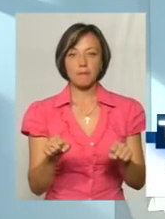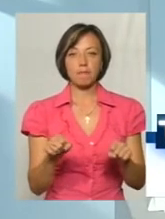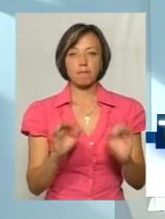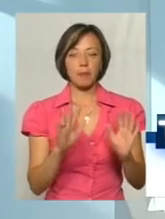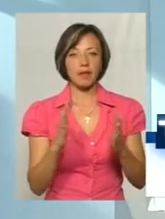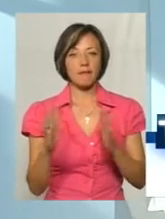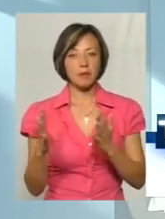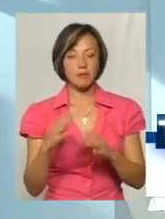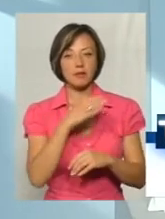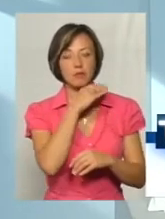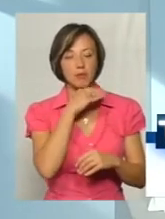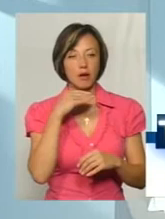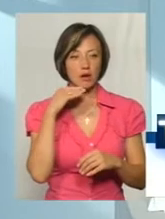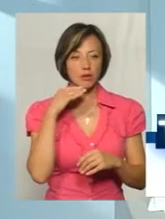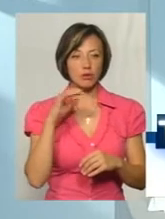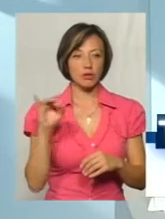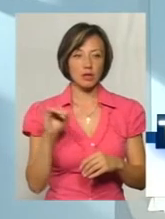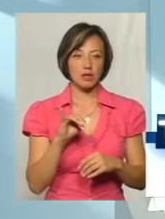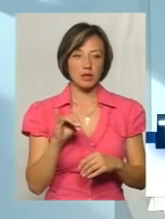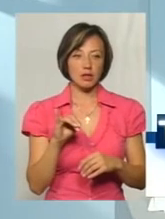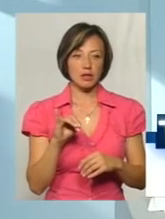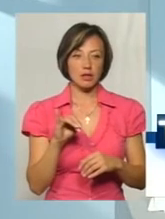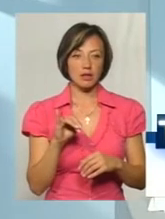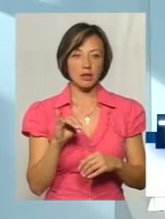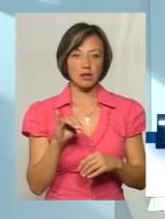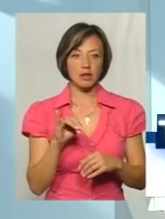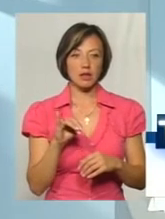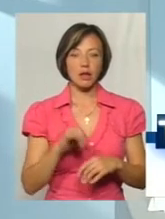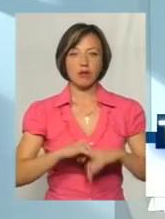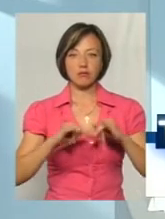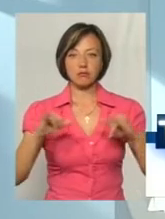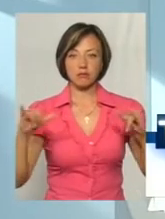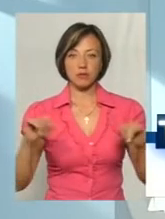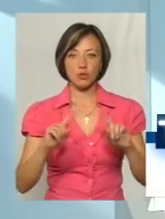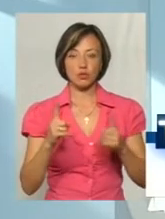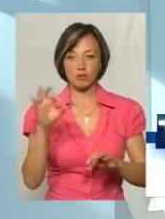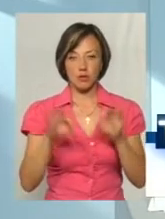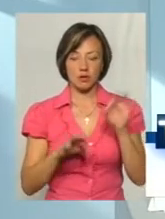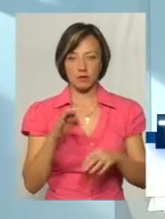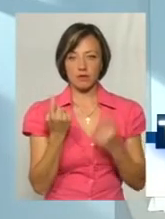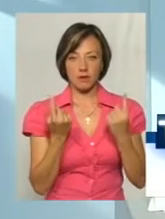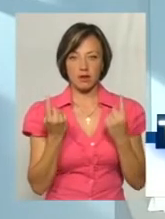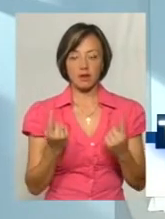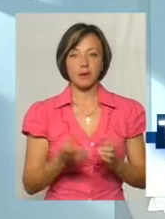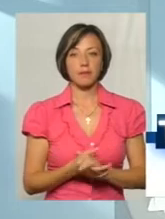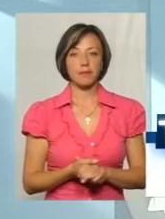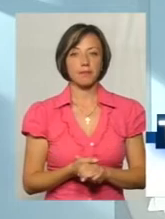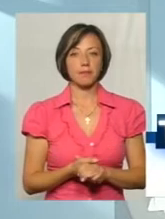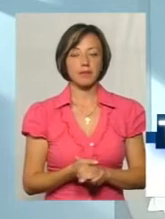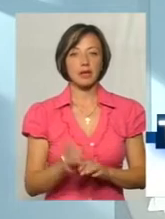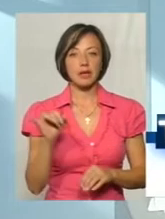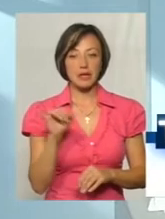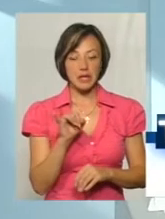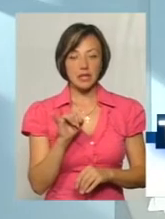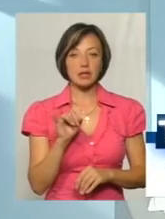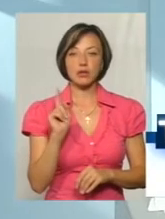випадків багато, і воно, знаєте, якби в геометричній прогресії починає поширюватися. Ну і за